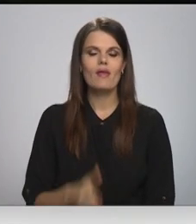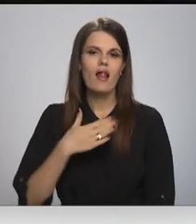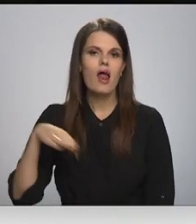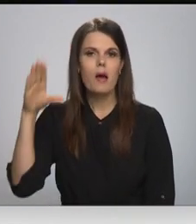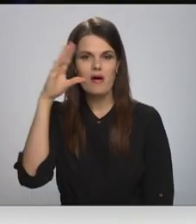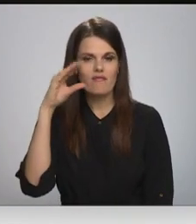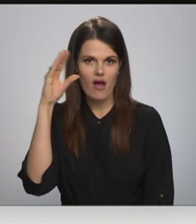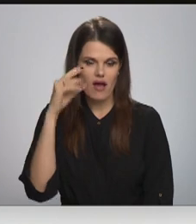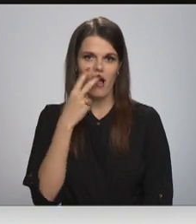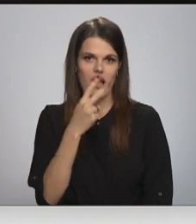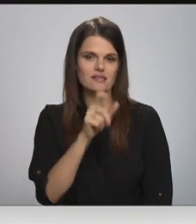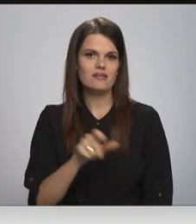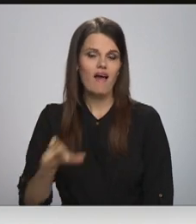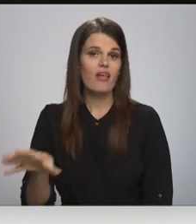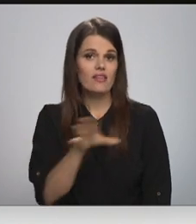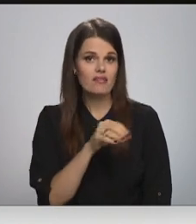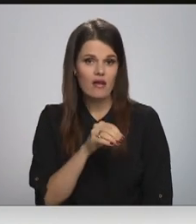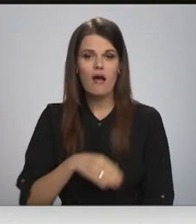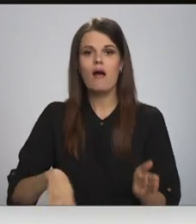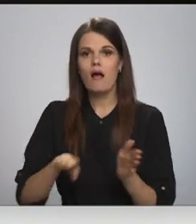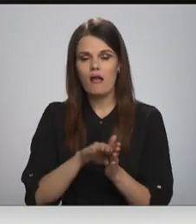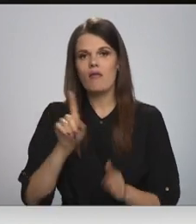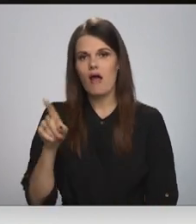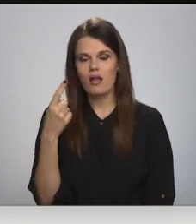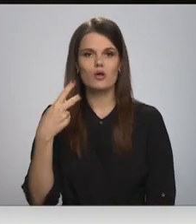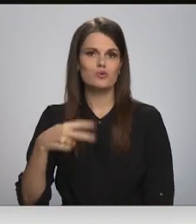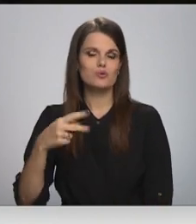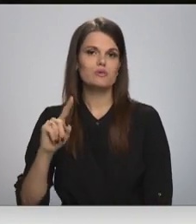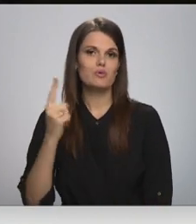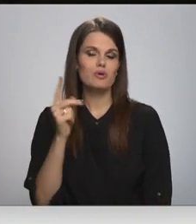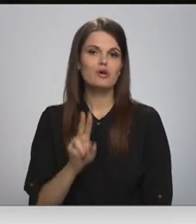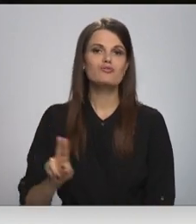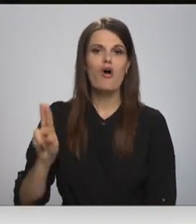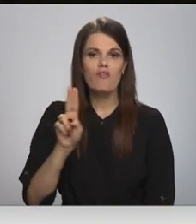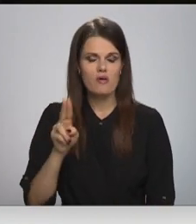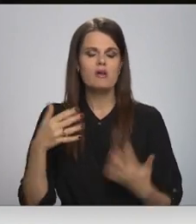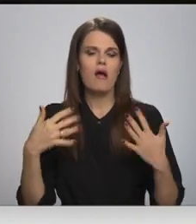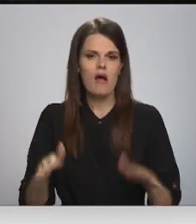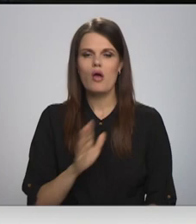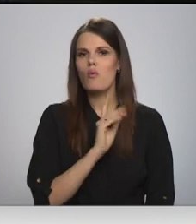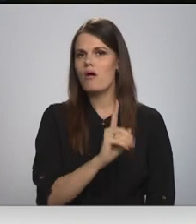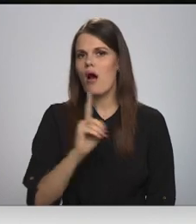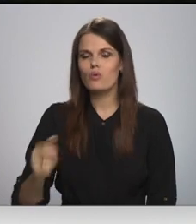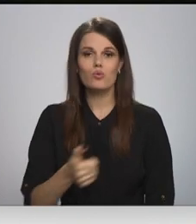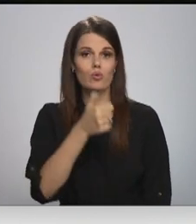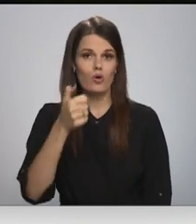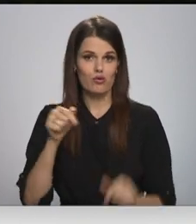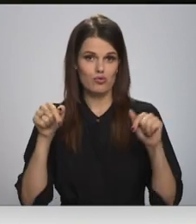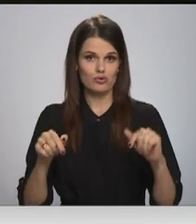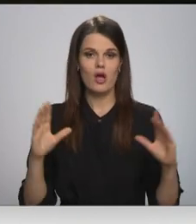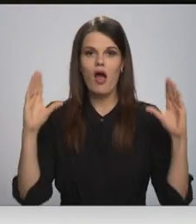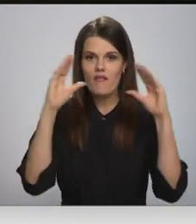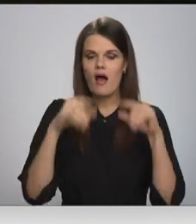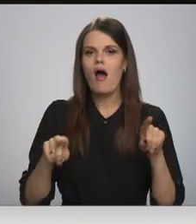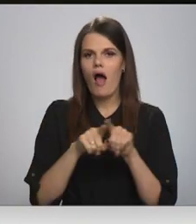Labvakar, Ilze, labvakar, skatītāji. Klāt ir atkal 21. novembris, un kā jau katru gadu šajā vakarā arī mēs